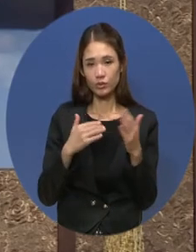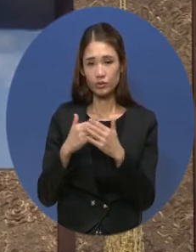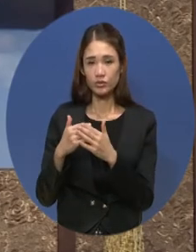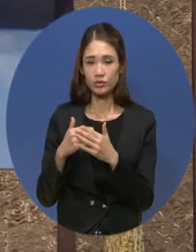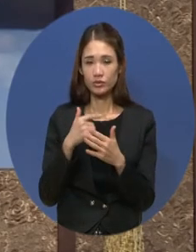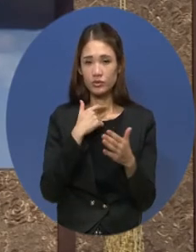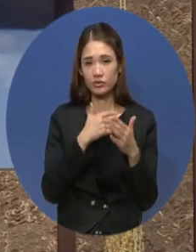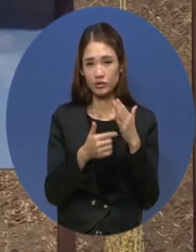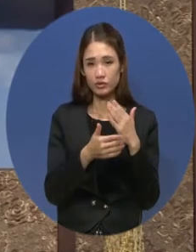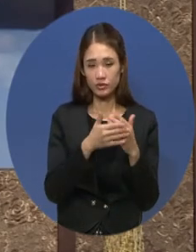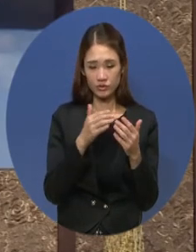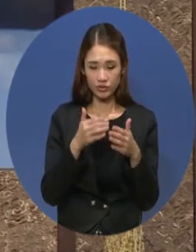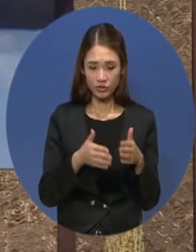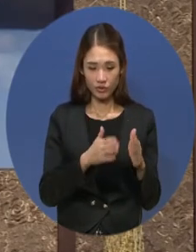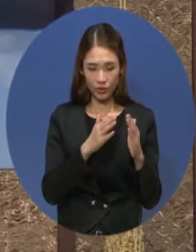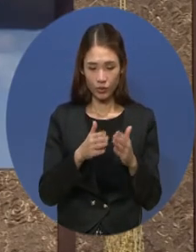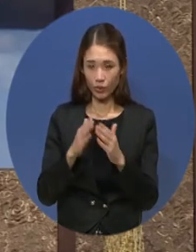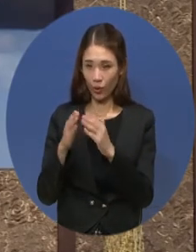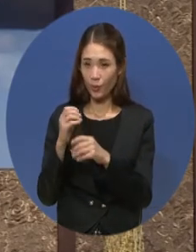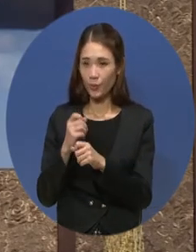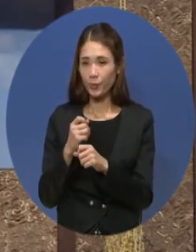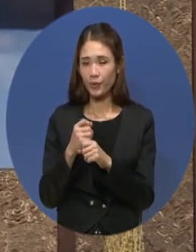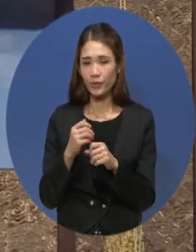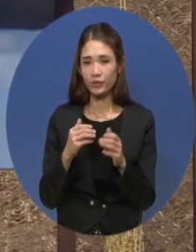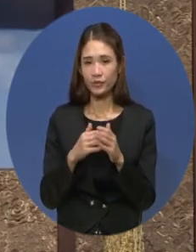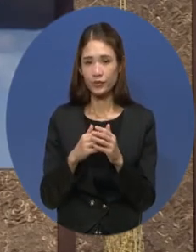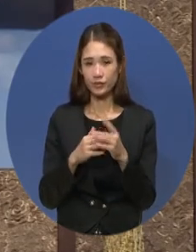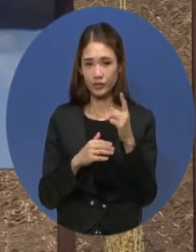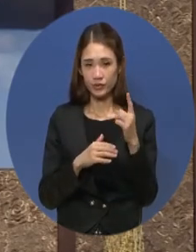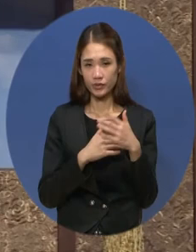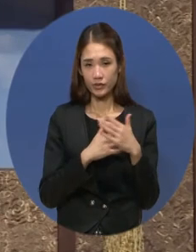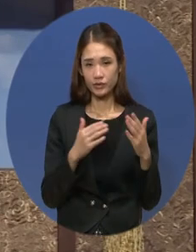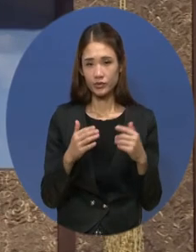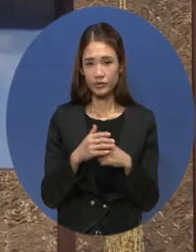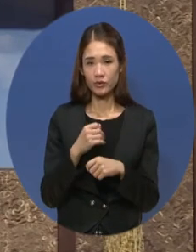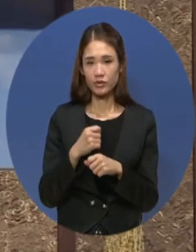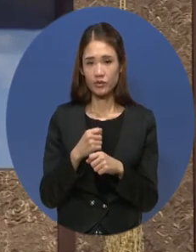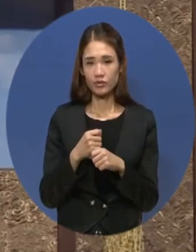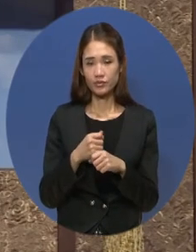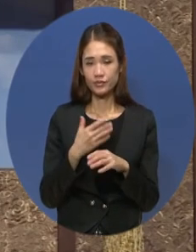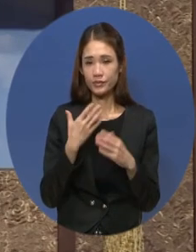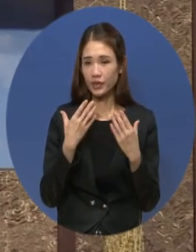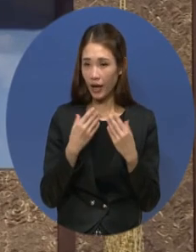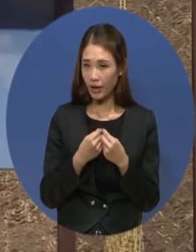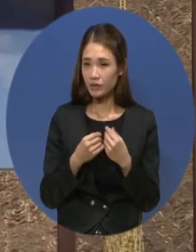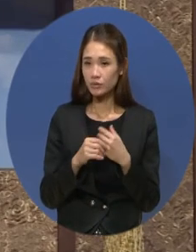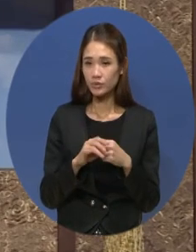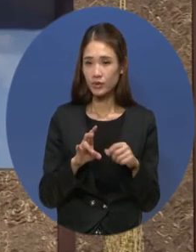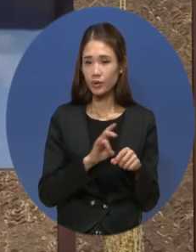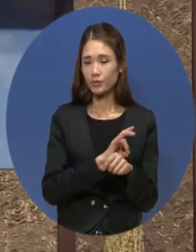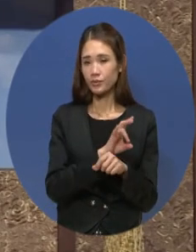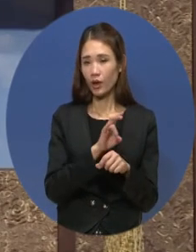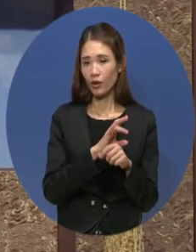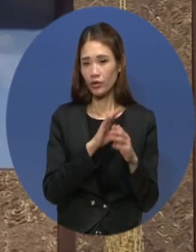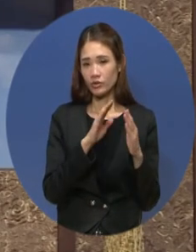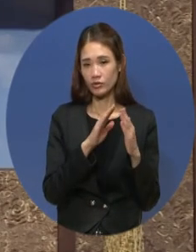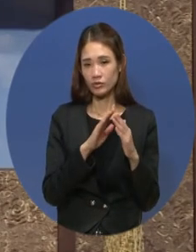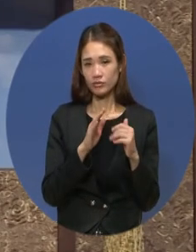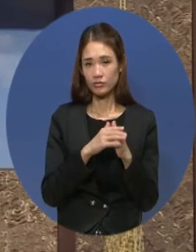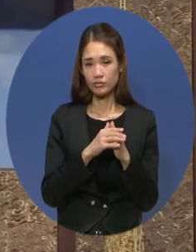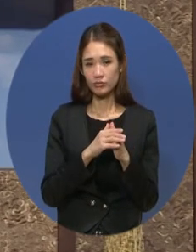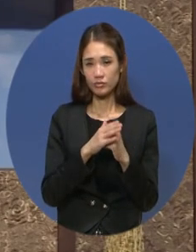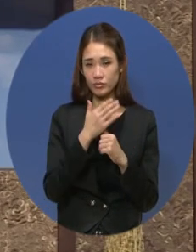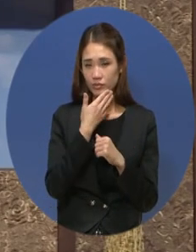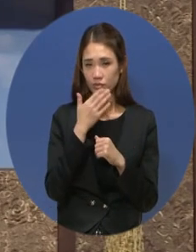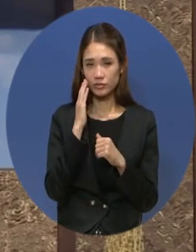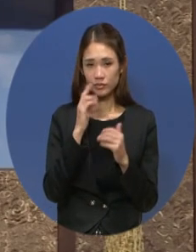교실을 어 부스 를 만들었어요 체험부스 1개 교실을 어 이제 뭐 예를 들어서 편이죠 예 편의점 그다음 5